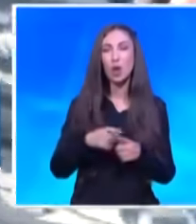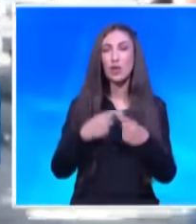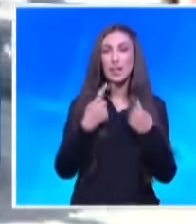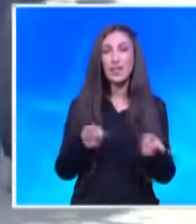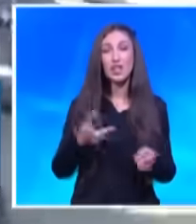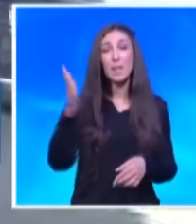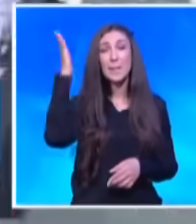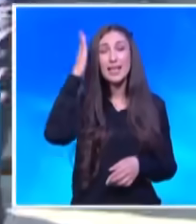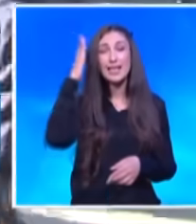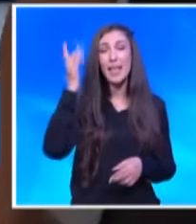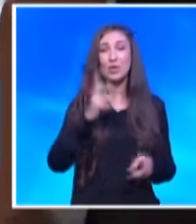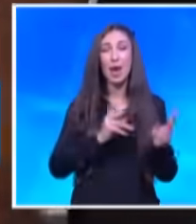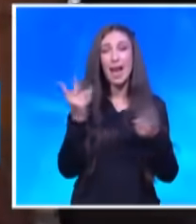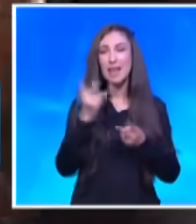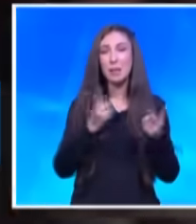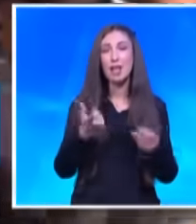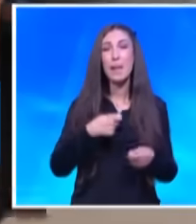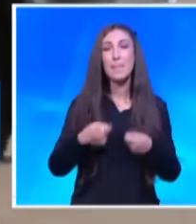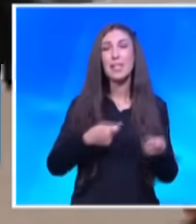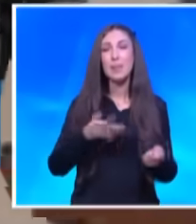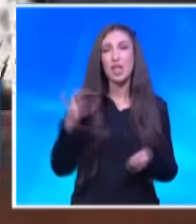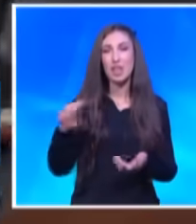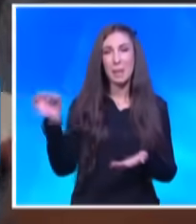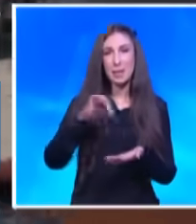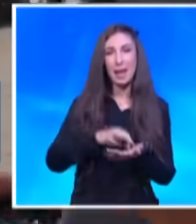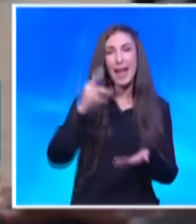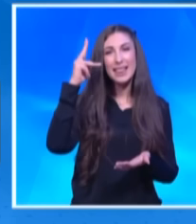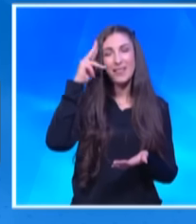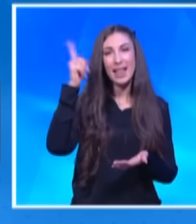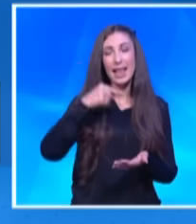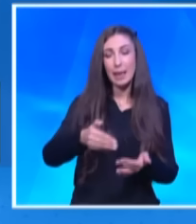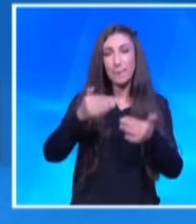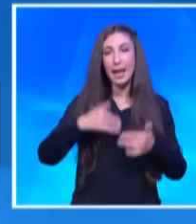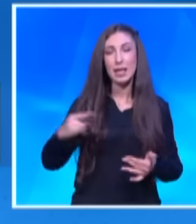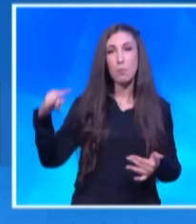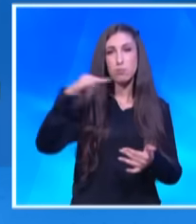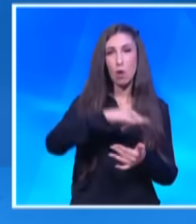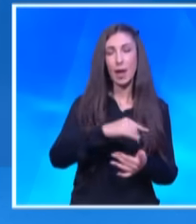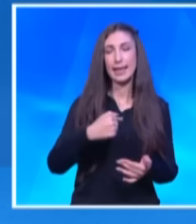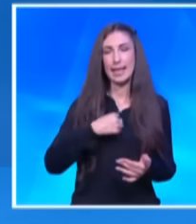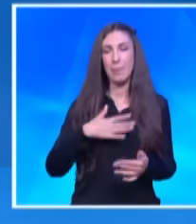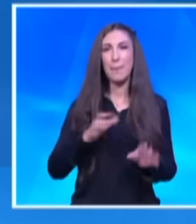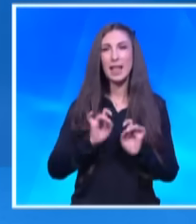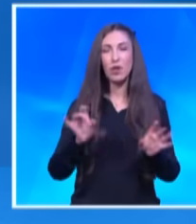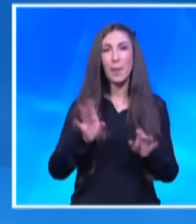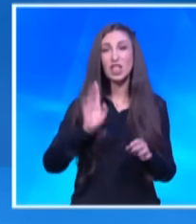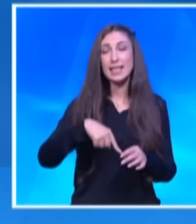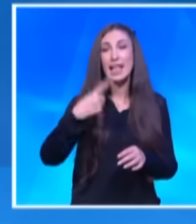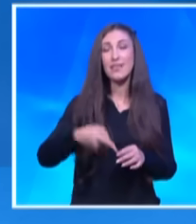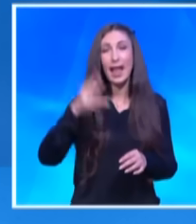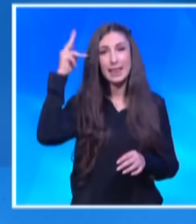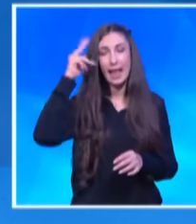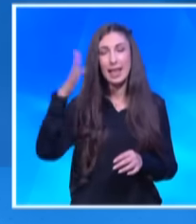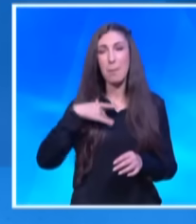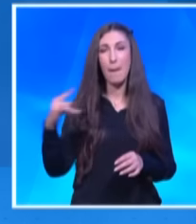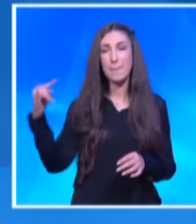че в министерството са разбрали, че бизнесменът ще се прибере 2 дни преди полета му. Имахме информация, че след 2 дни предстои пътуване.